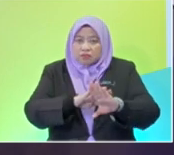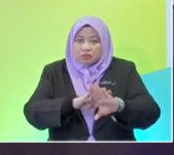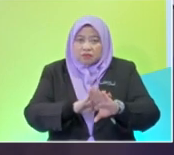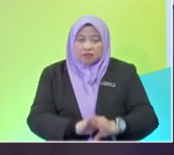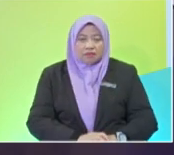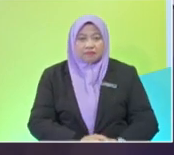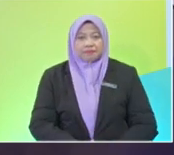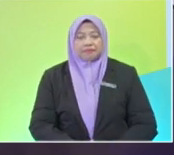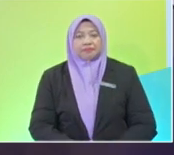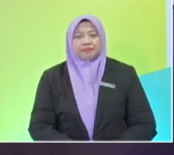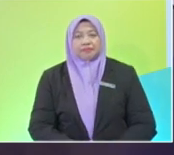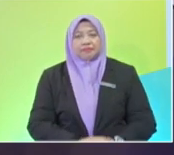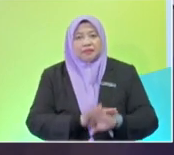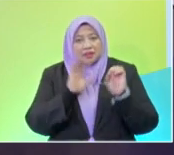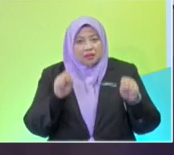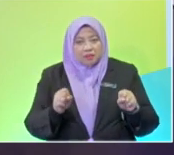menolak